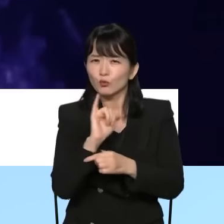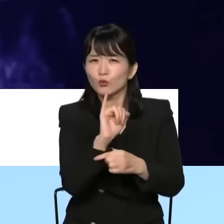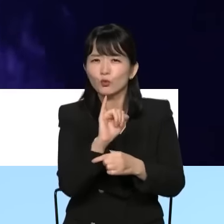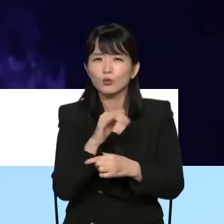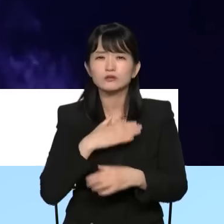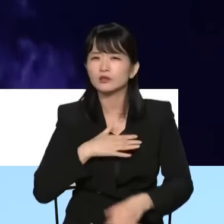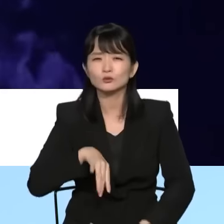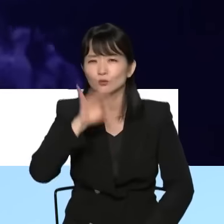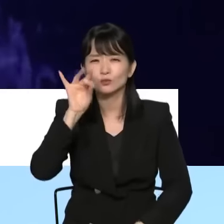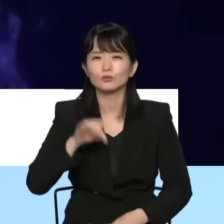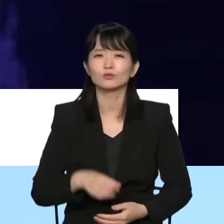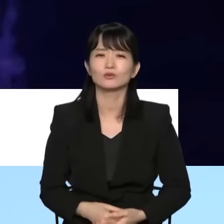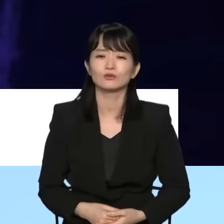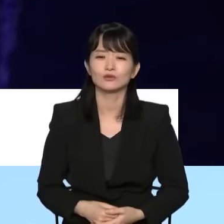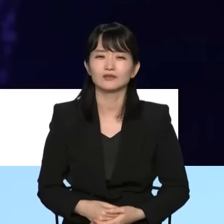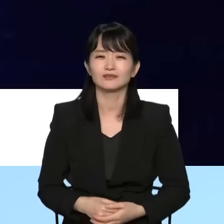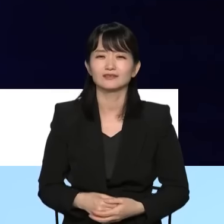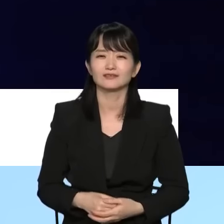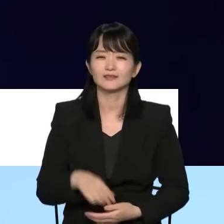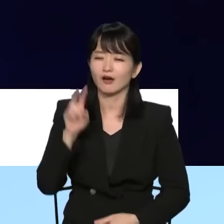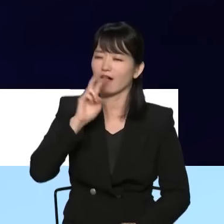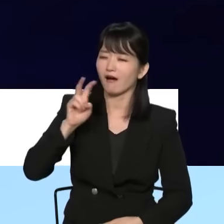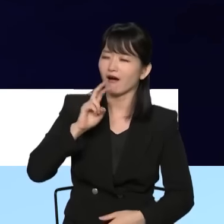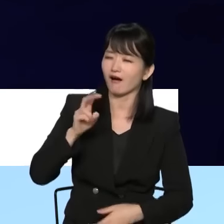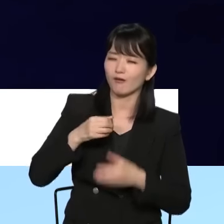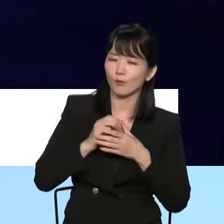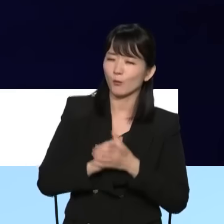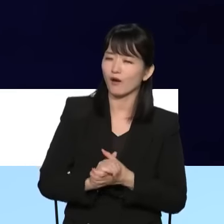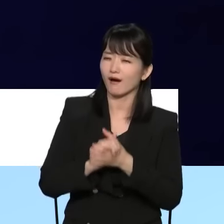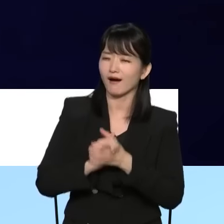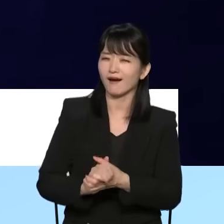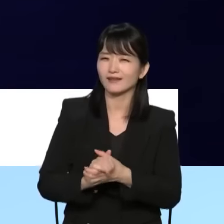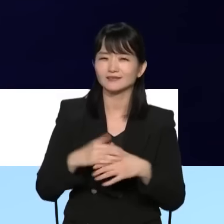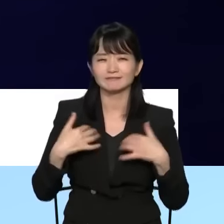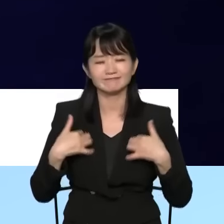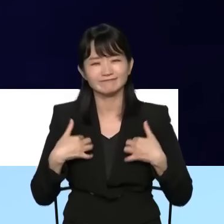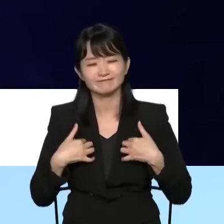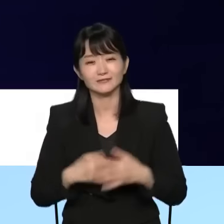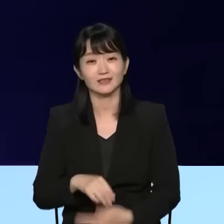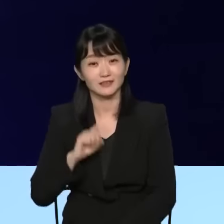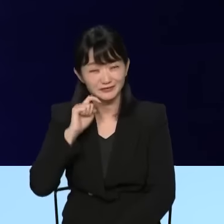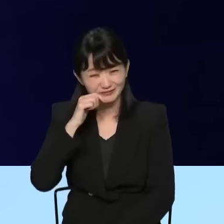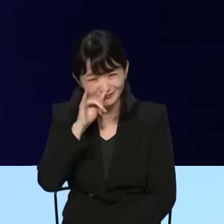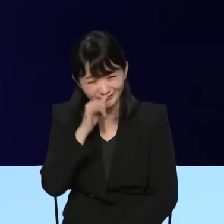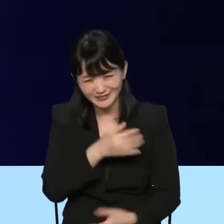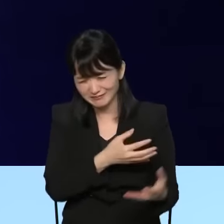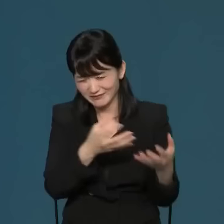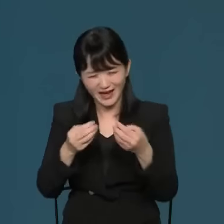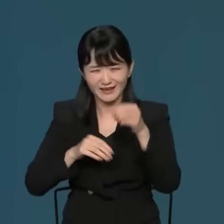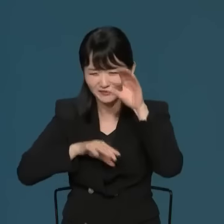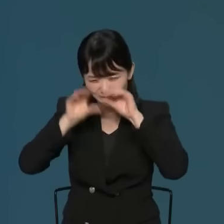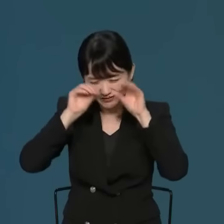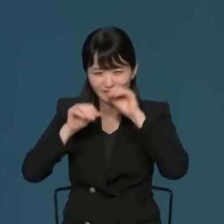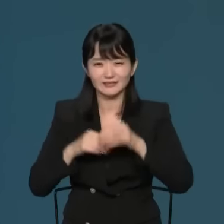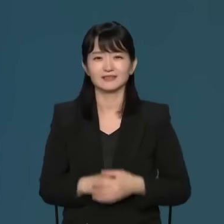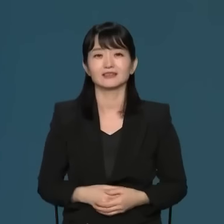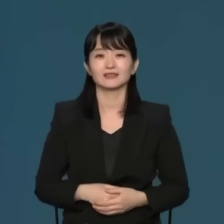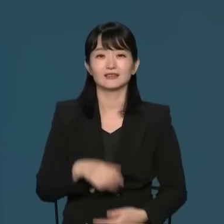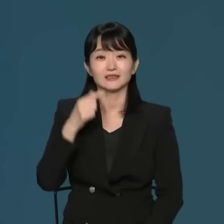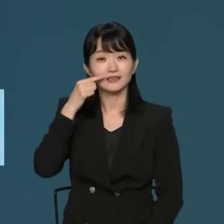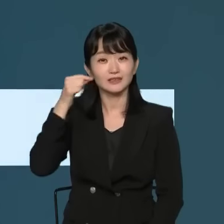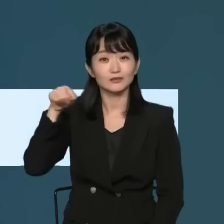처음이어서 즐거웠어요. 네, 또 어려움도 컸고 많이 배웠습니다.